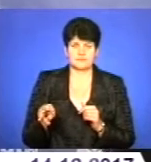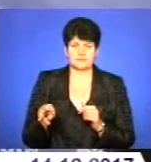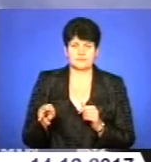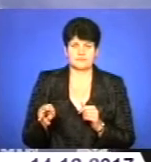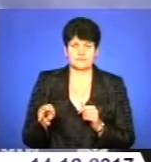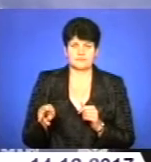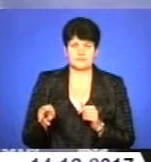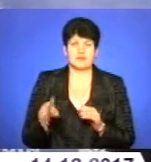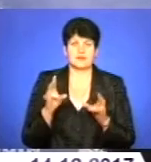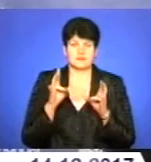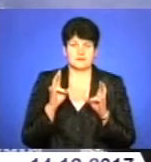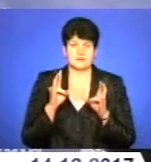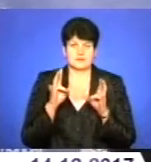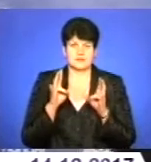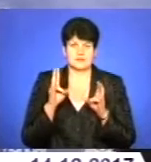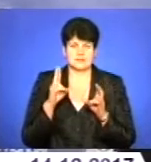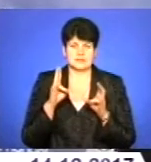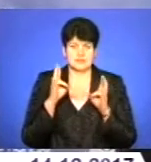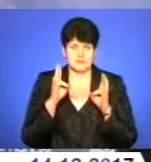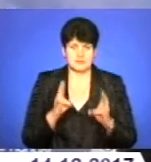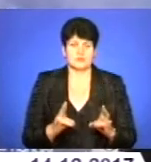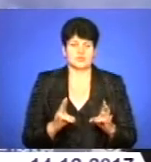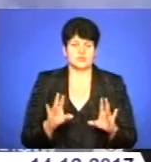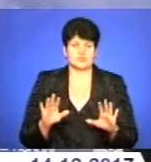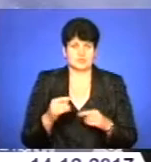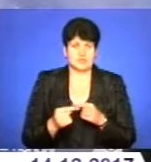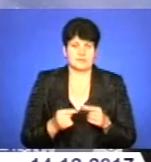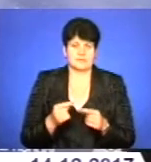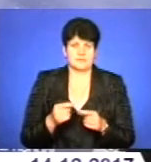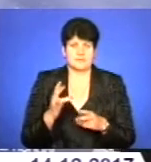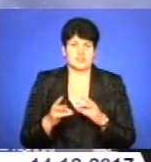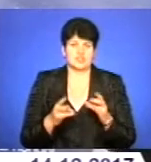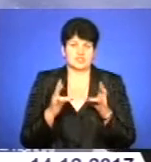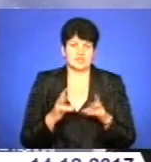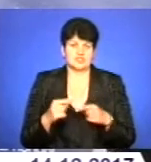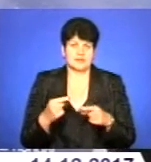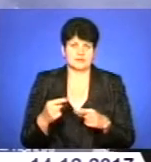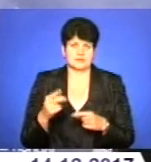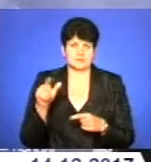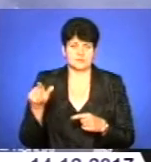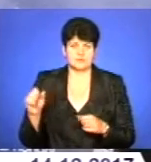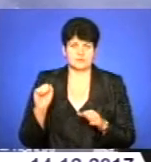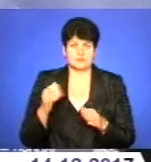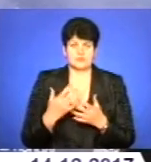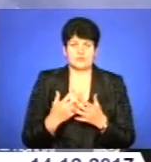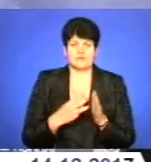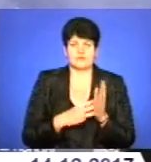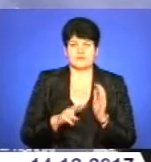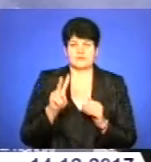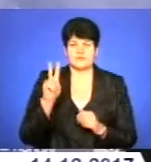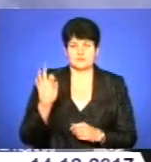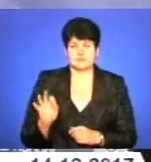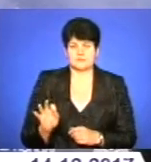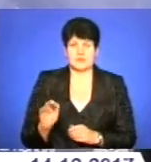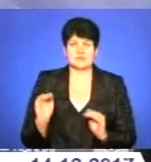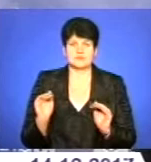скажімо, летальні наслідки після ДТП з потерпілими, чи з пасажирами, чи з пішоходами, чи з водіями іншими становлять в межах 82%.